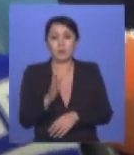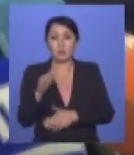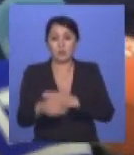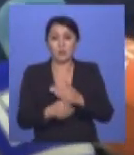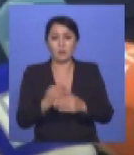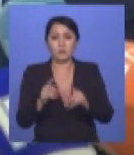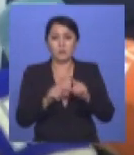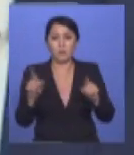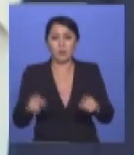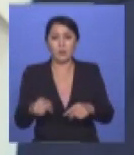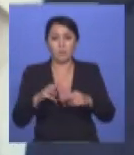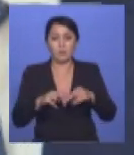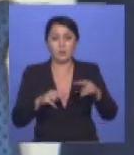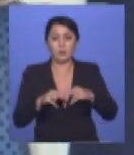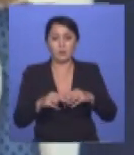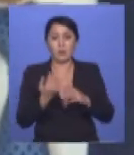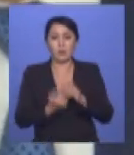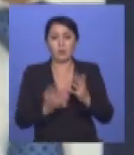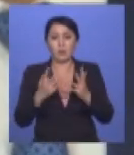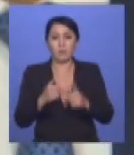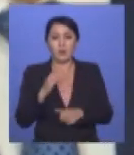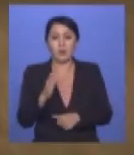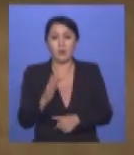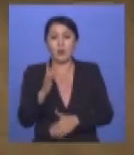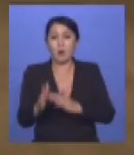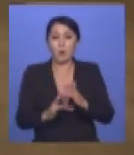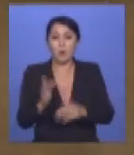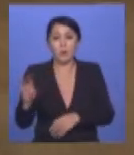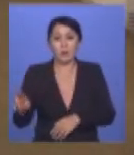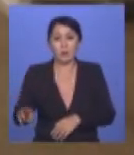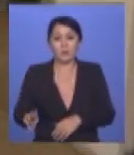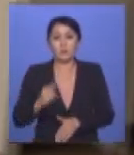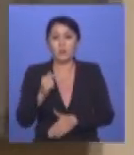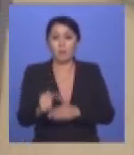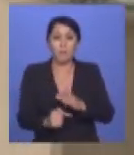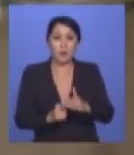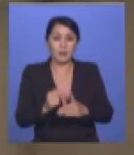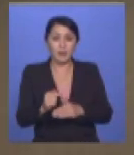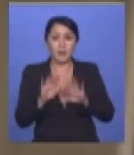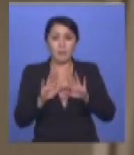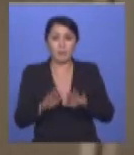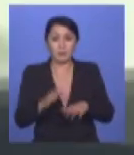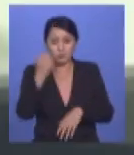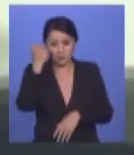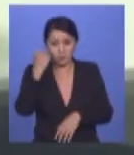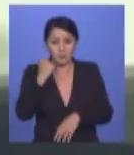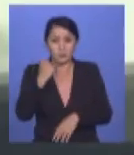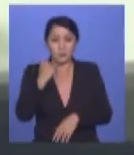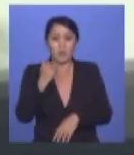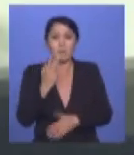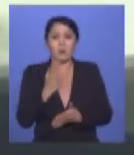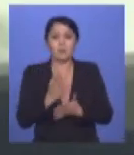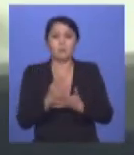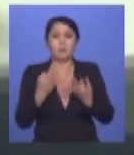жүргіземіз, немесе жаңадан ғимарат саламыз. Ұсынысты қарастыратын боламыз. Орталық басшысының айтуынша, қала орталығындағы орналасқан ескі